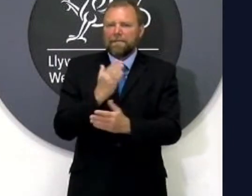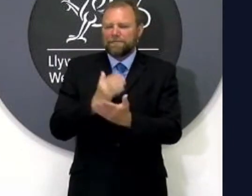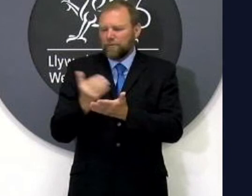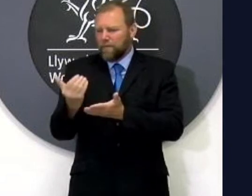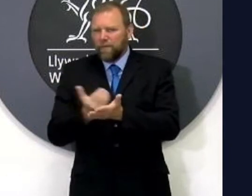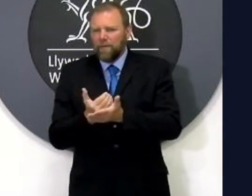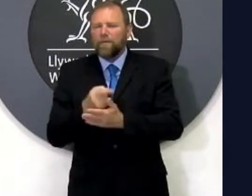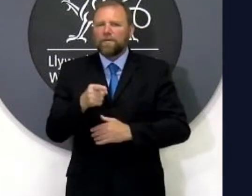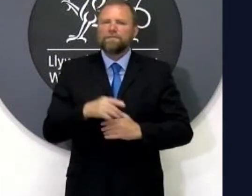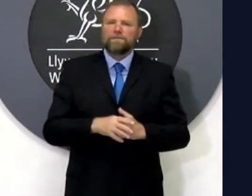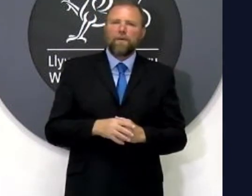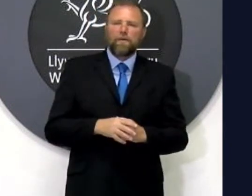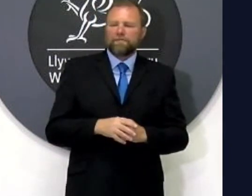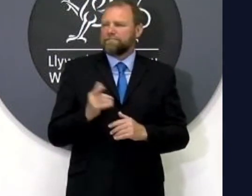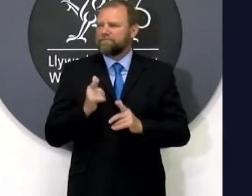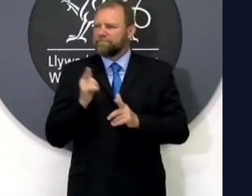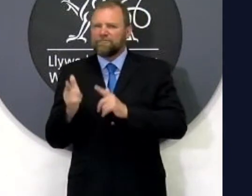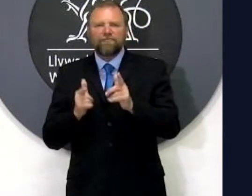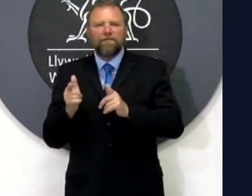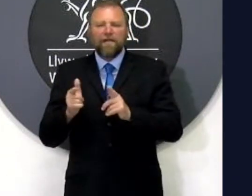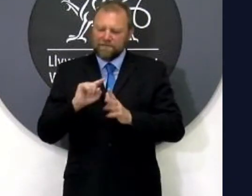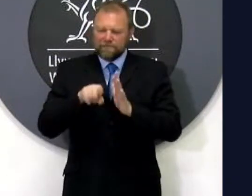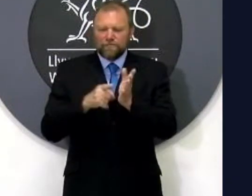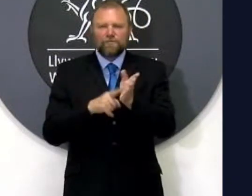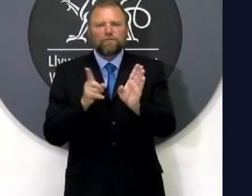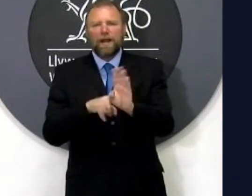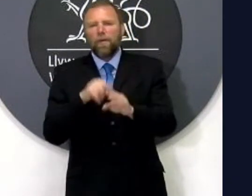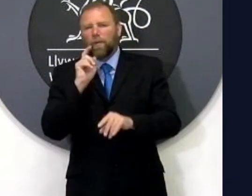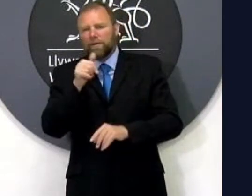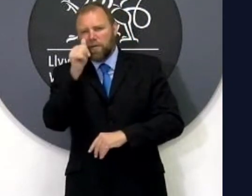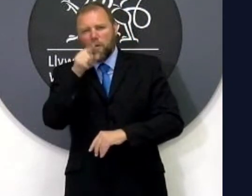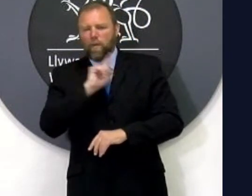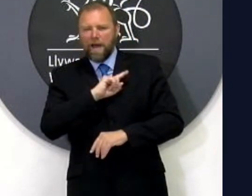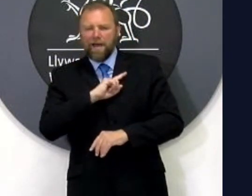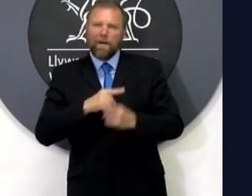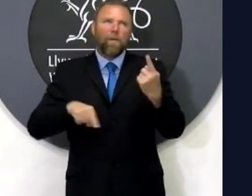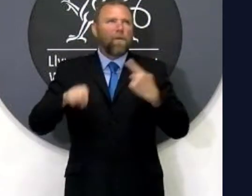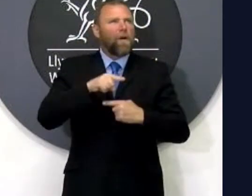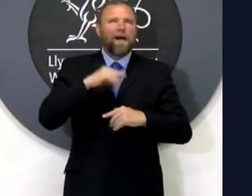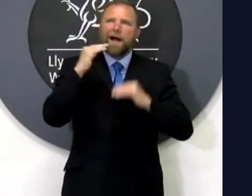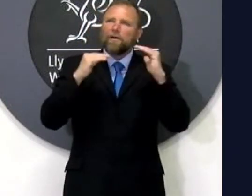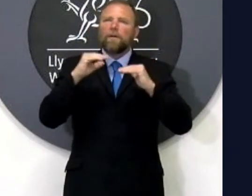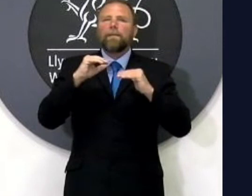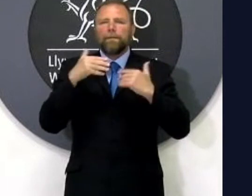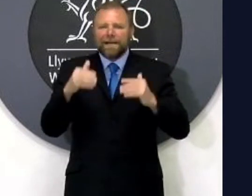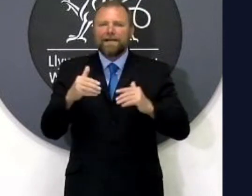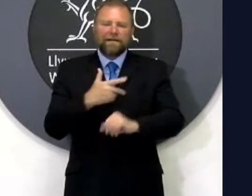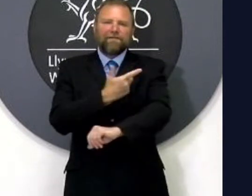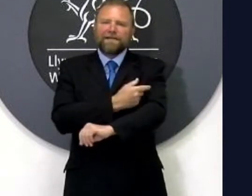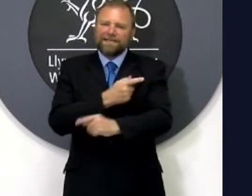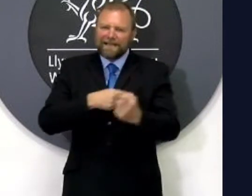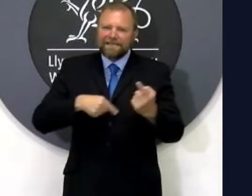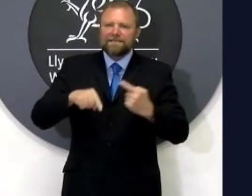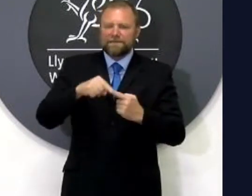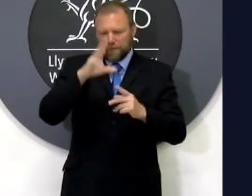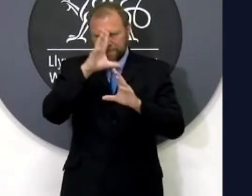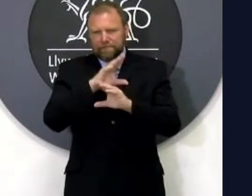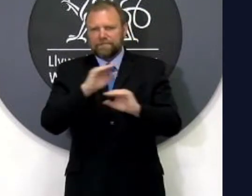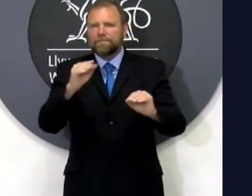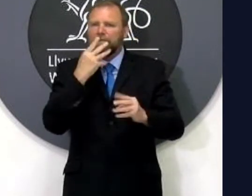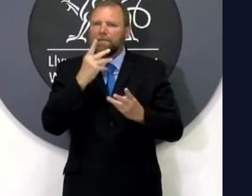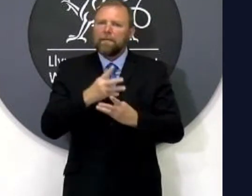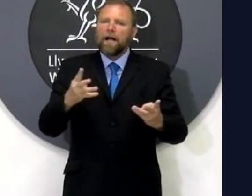ni meddwl agored ynglyn â hyn wrth bod ni'n gweld cynnydd yn y niferoedd yna o'r amrywiolyn newydd o